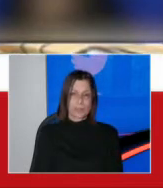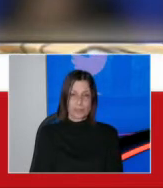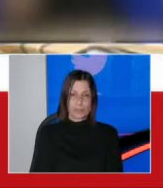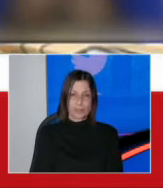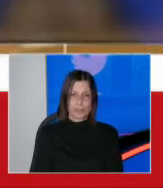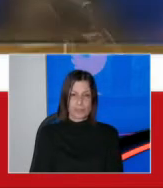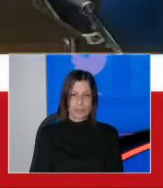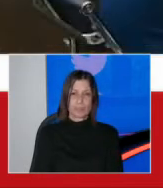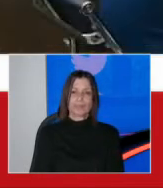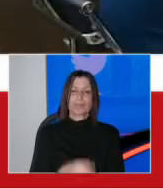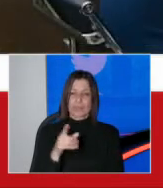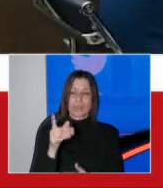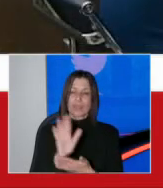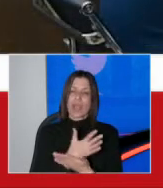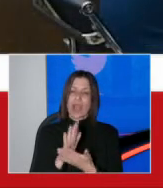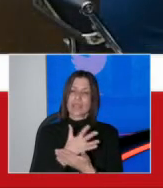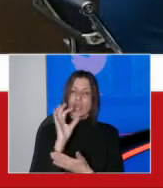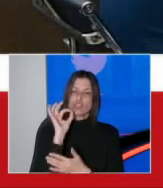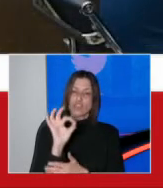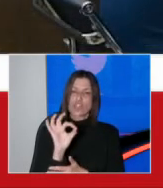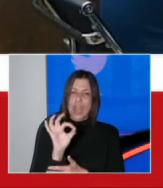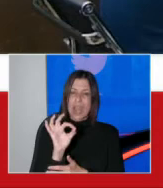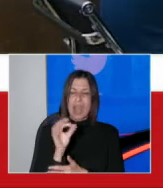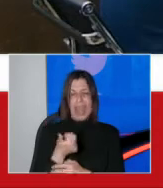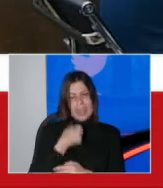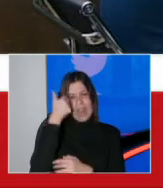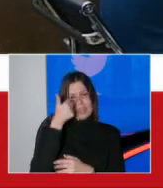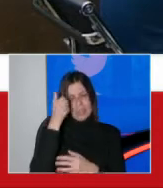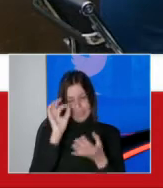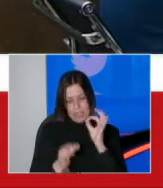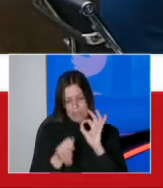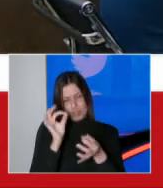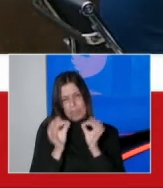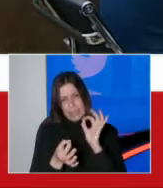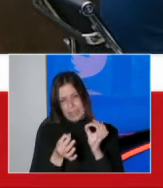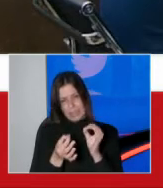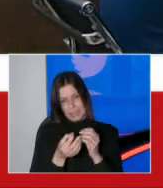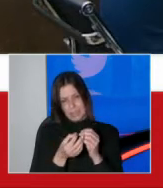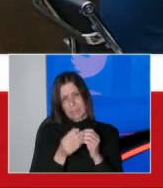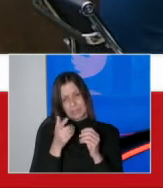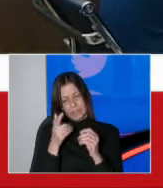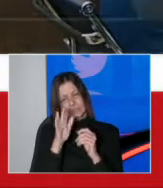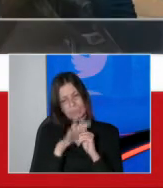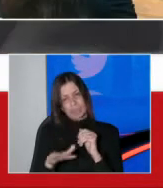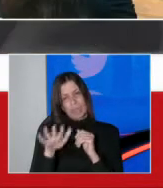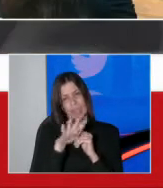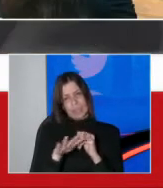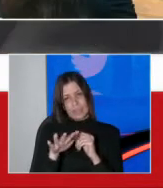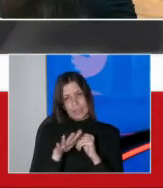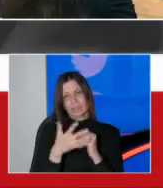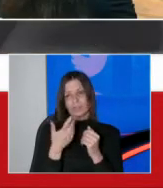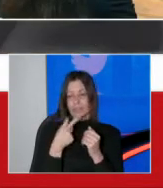באופן עקרוני זו החלטה של הנהלת בתי המשפט באופן מערכתי,